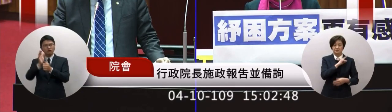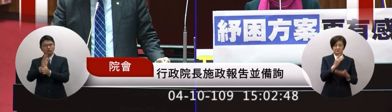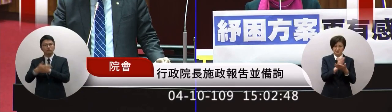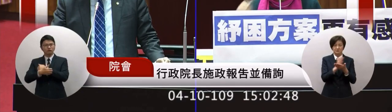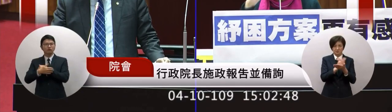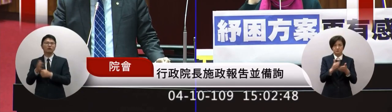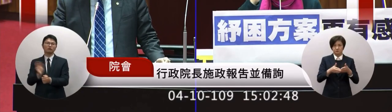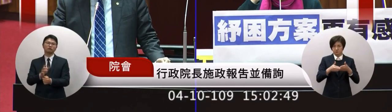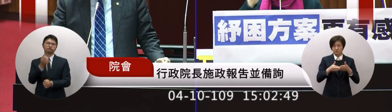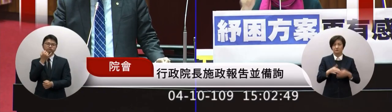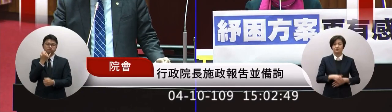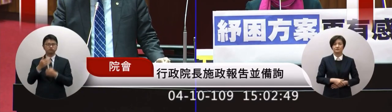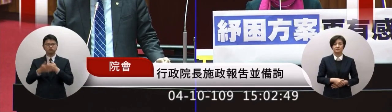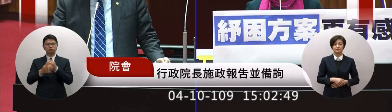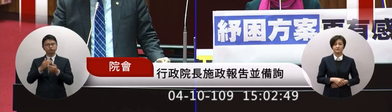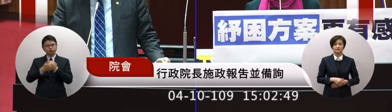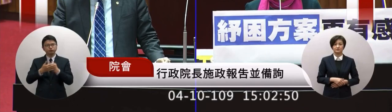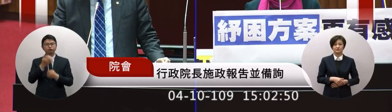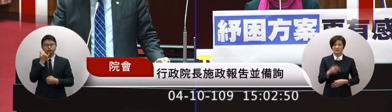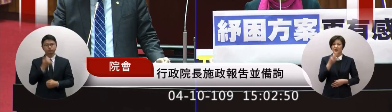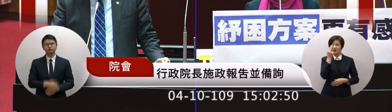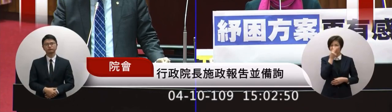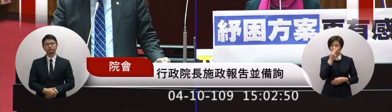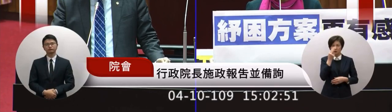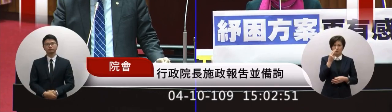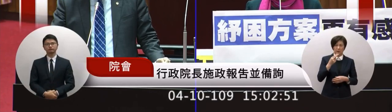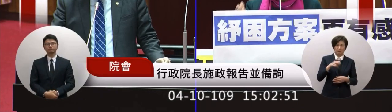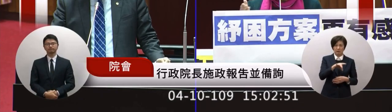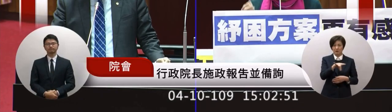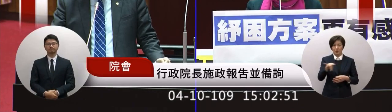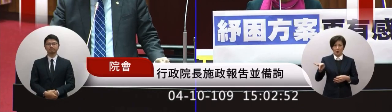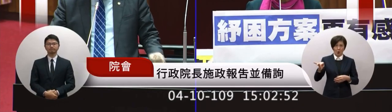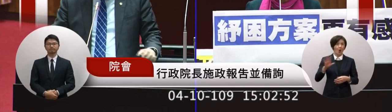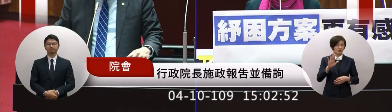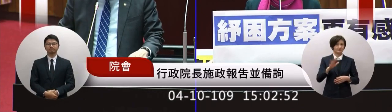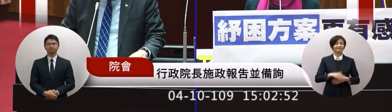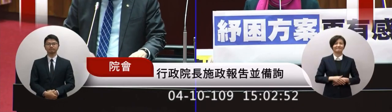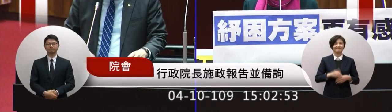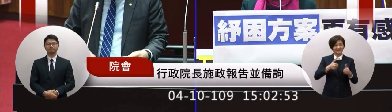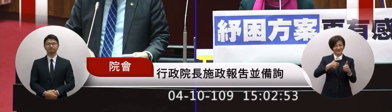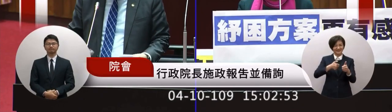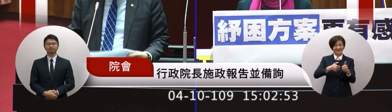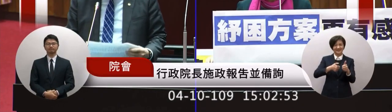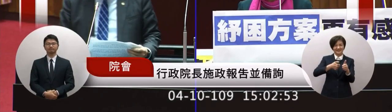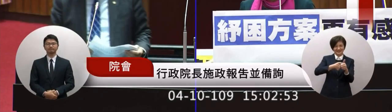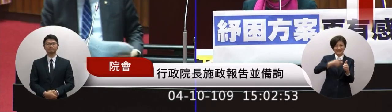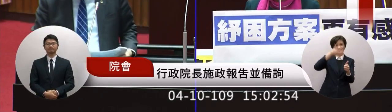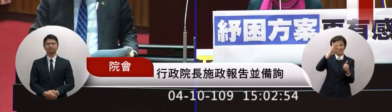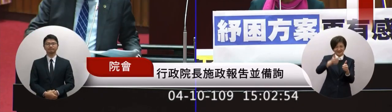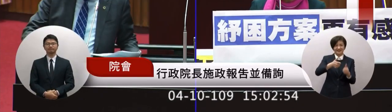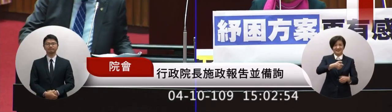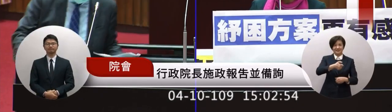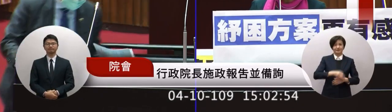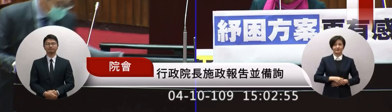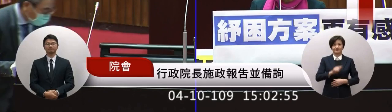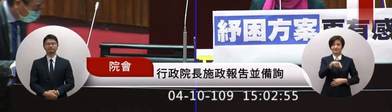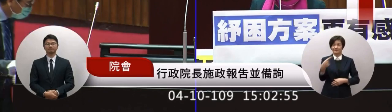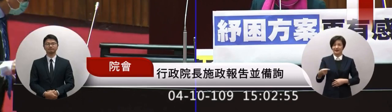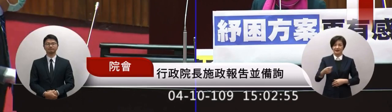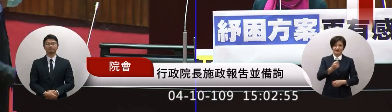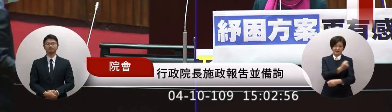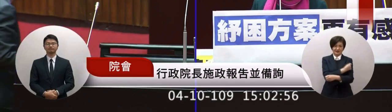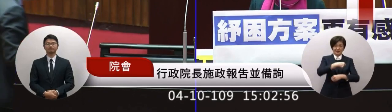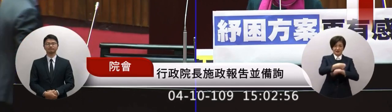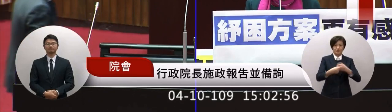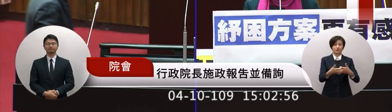那个有时候真的叫危机四伏哈。好，谢谢我们政策。那我们请我们劳动部我们的徐部